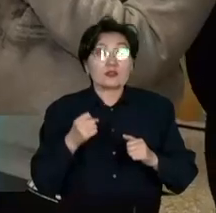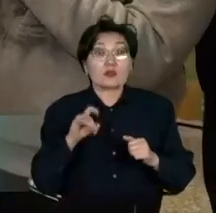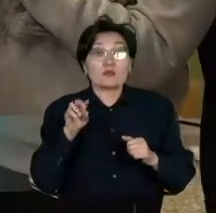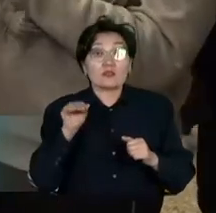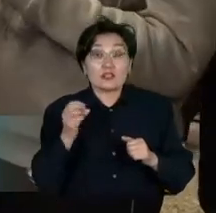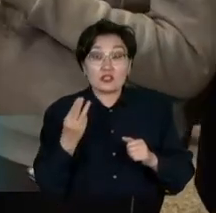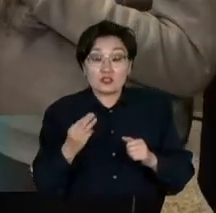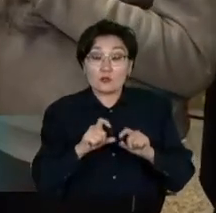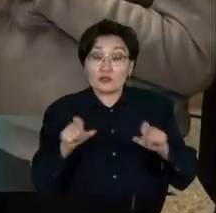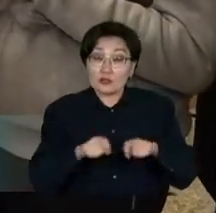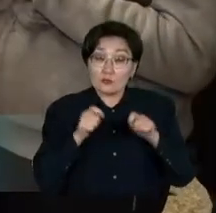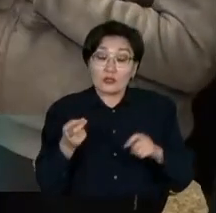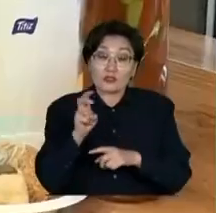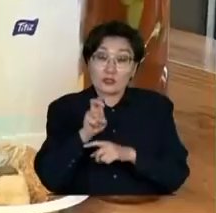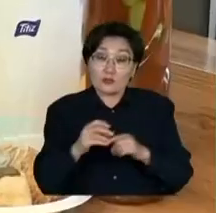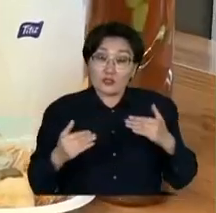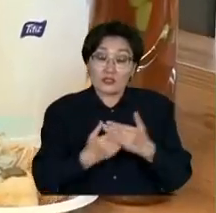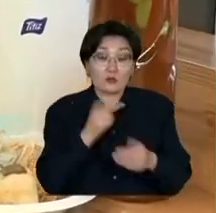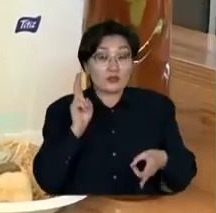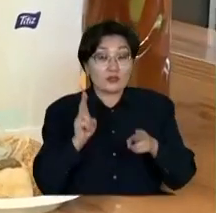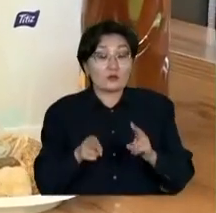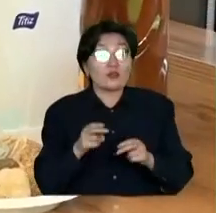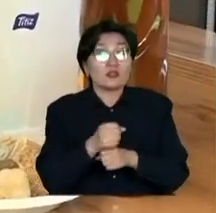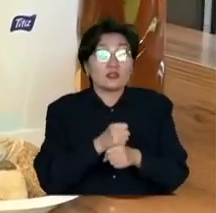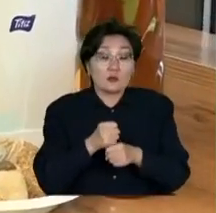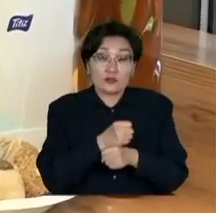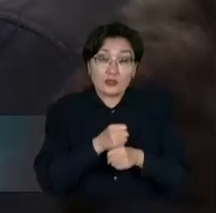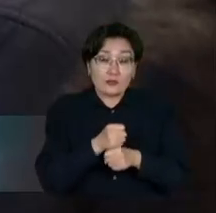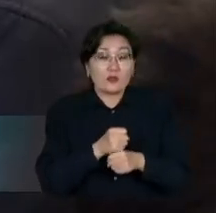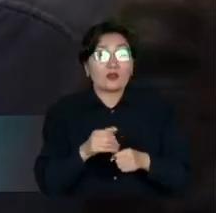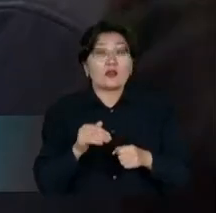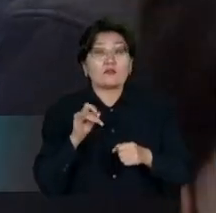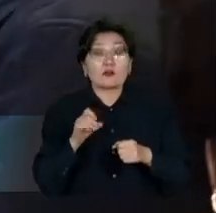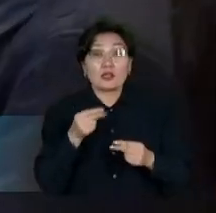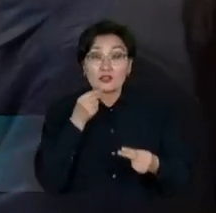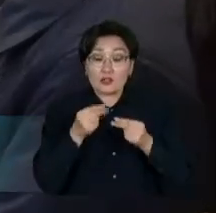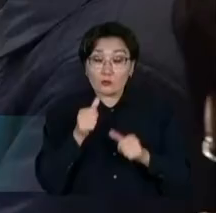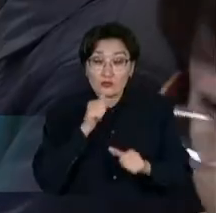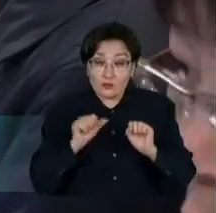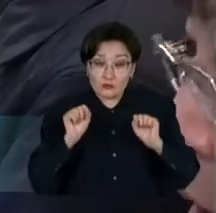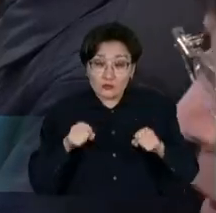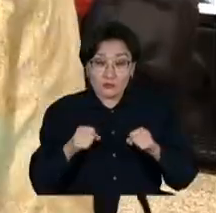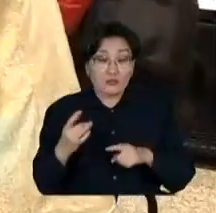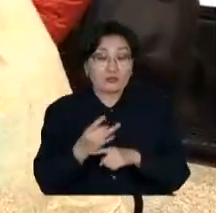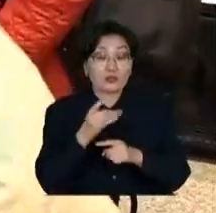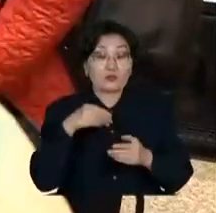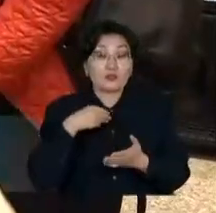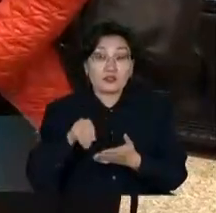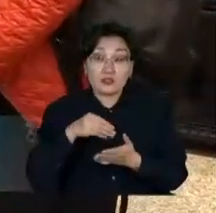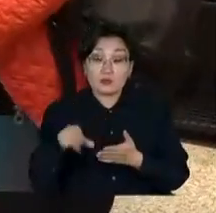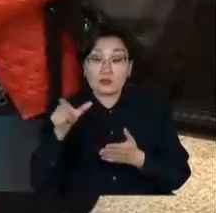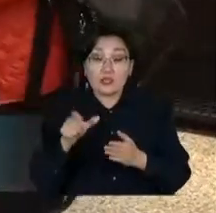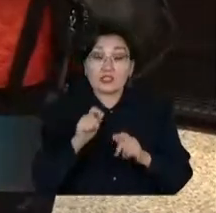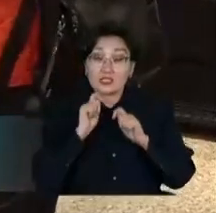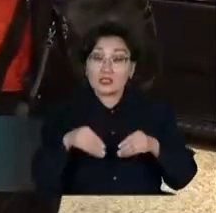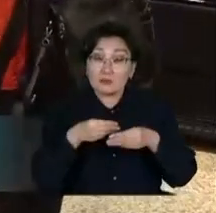дүкенінің ашылуына орай келушілер жаңа әзірленген кофе мен фирмалық тағамдардың дәмін татуға мүмкіндік алды. Алғаш болып сауда жасағандарға